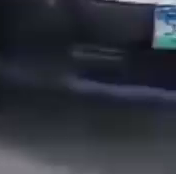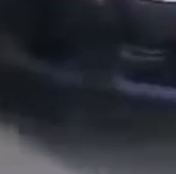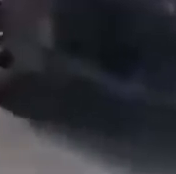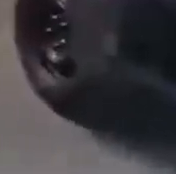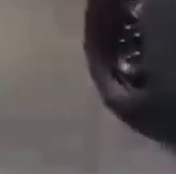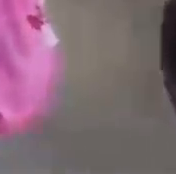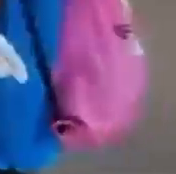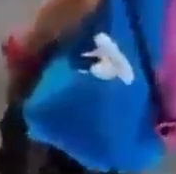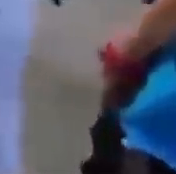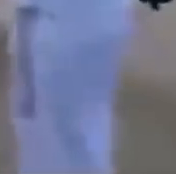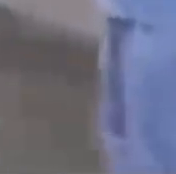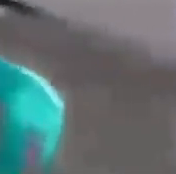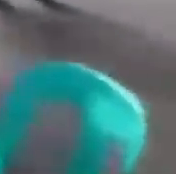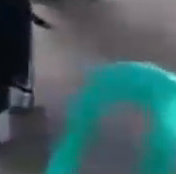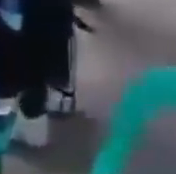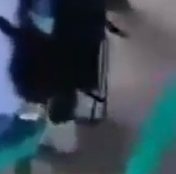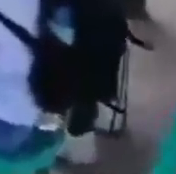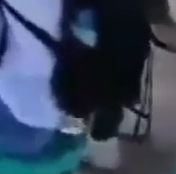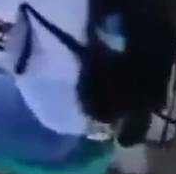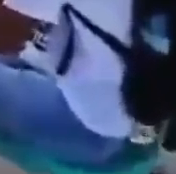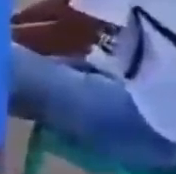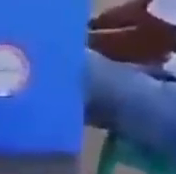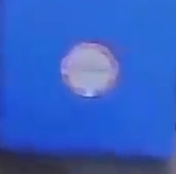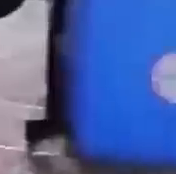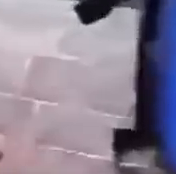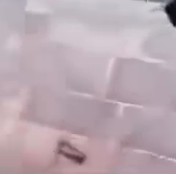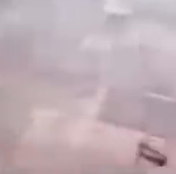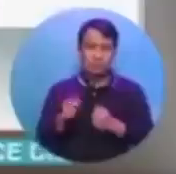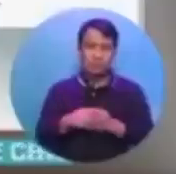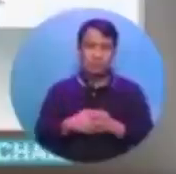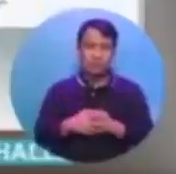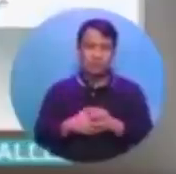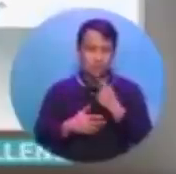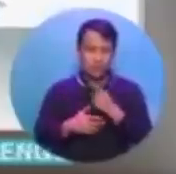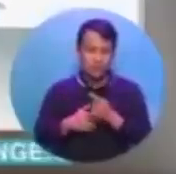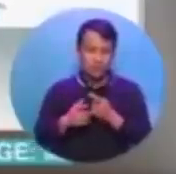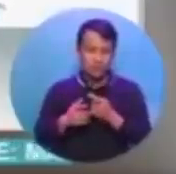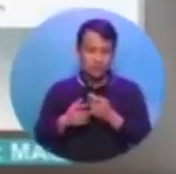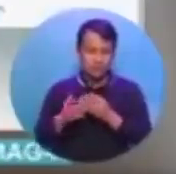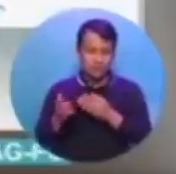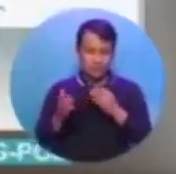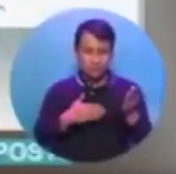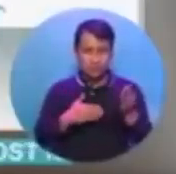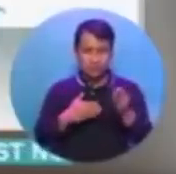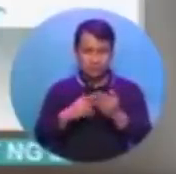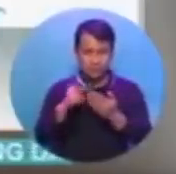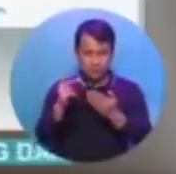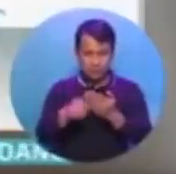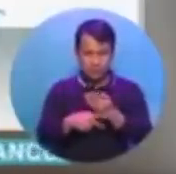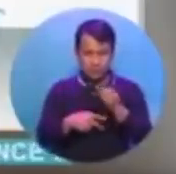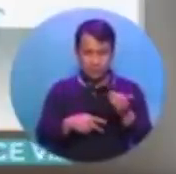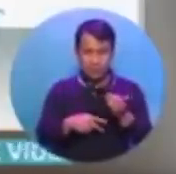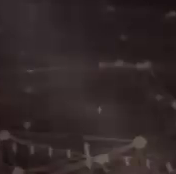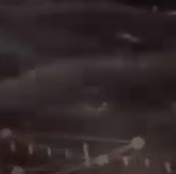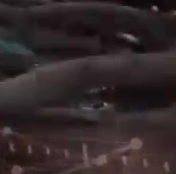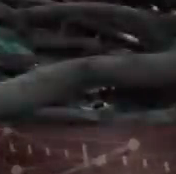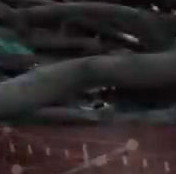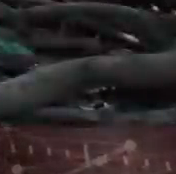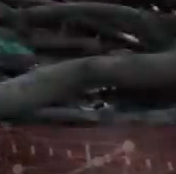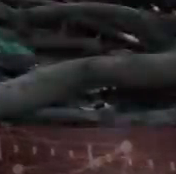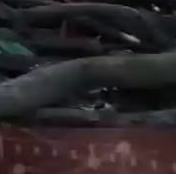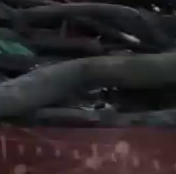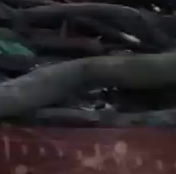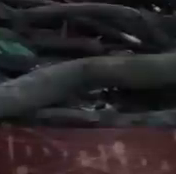lahat. Paano po itong sweldo ng mga nurse vaccinator po natin, sir? Sir, ito po yung project natin na sa